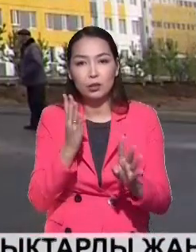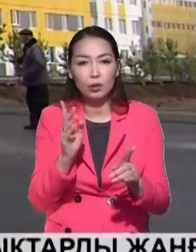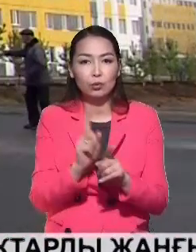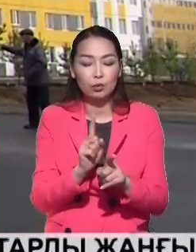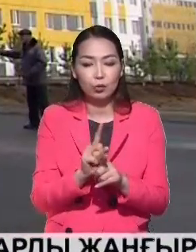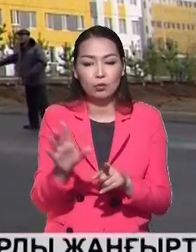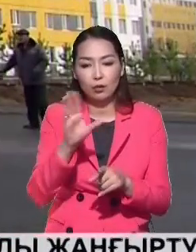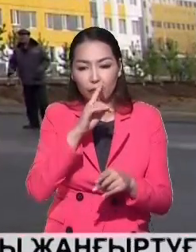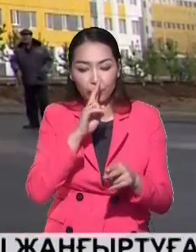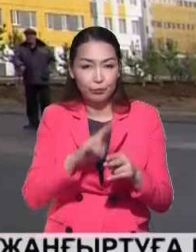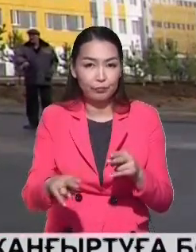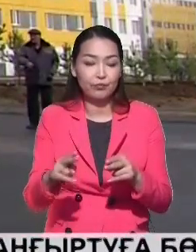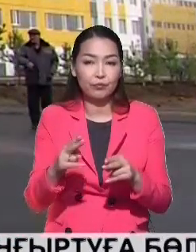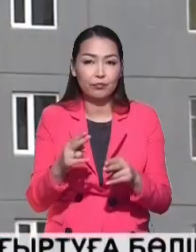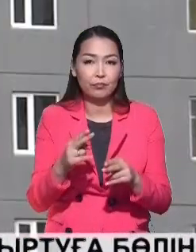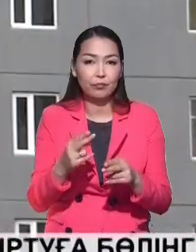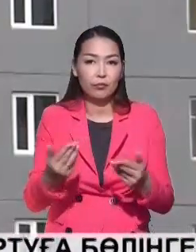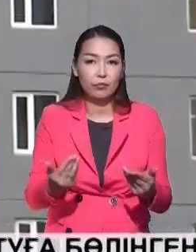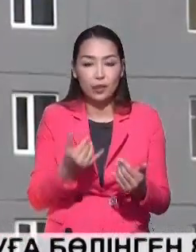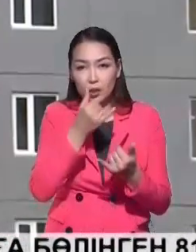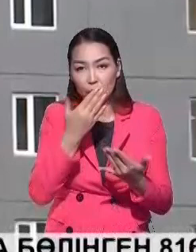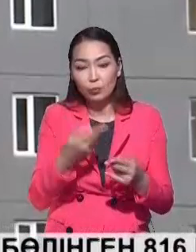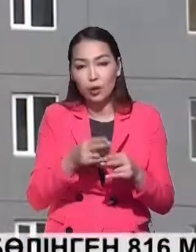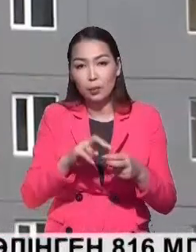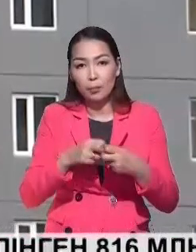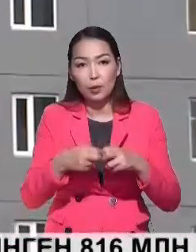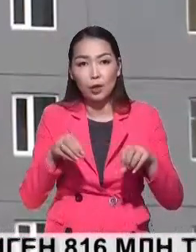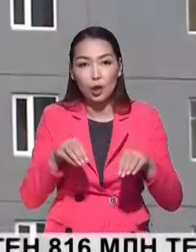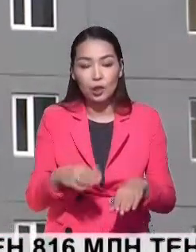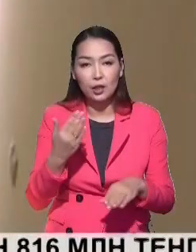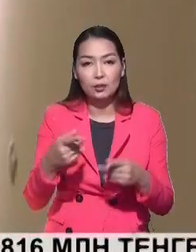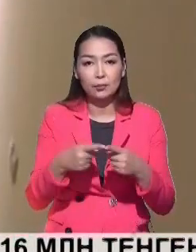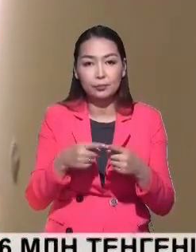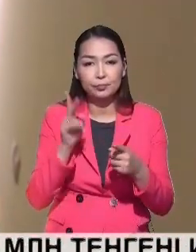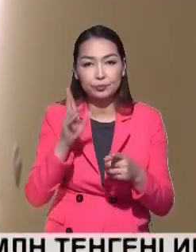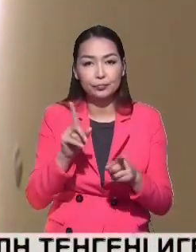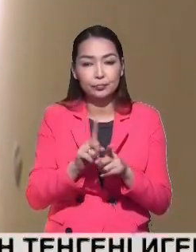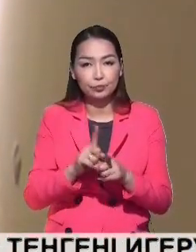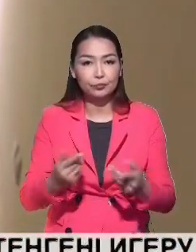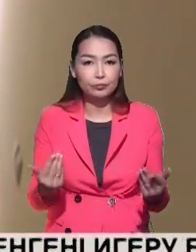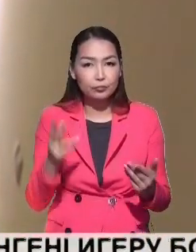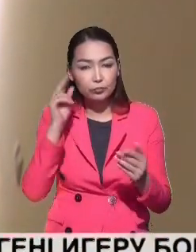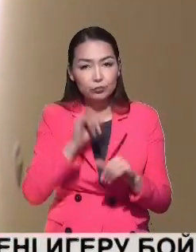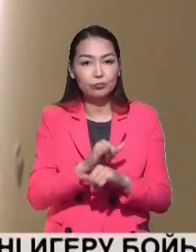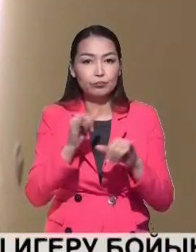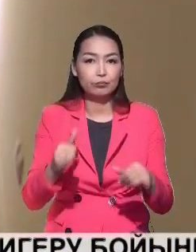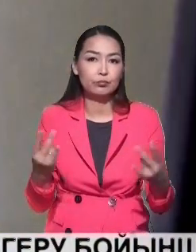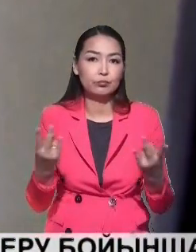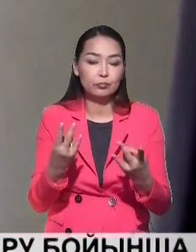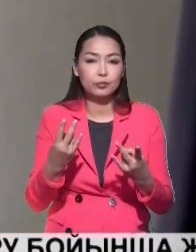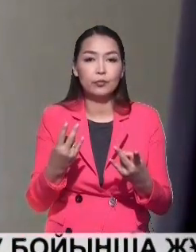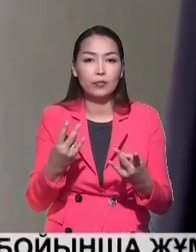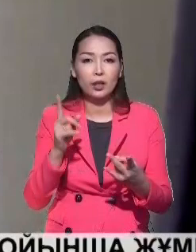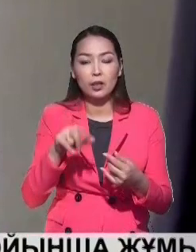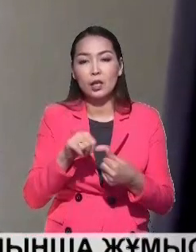мүмкіндігінен айырылған. Осы олқылықты шешу үшін тіпті жалдамалы пәтерде тұру мерзімін ұзарту керектігі жайында да сөз қозғалды. Бұдан